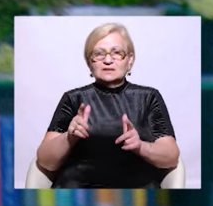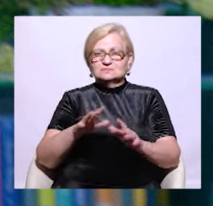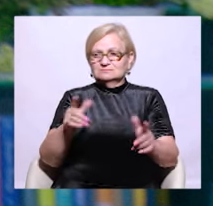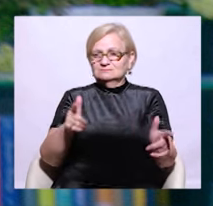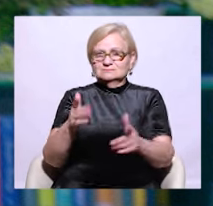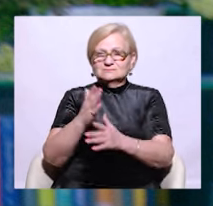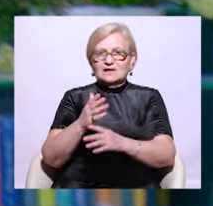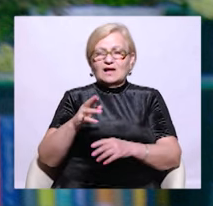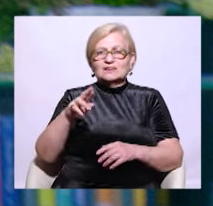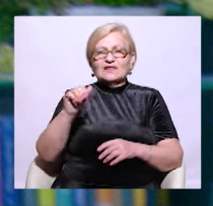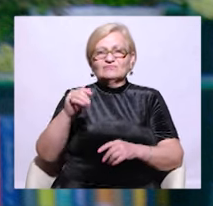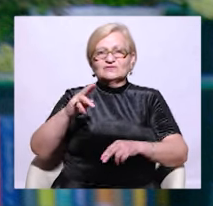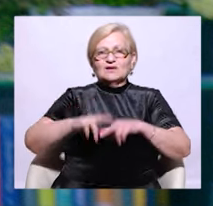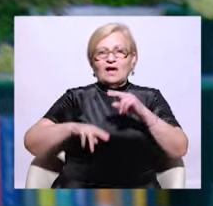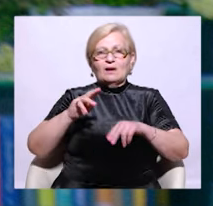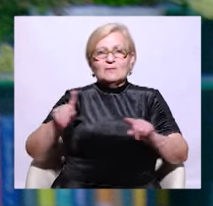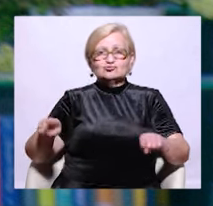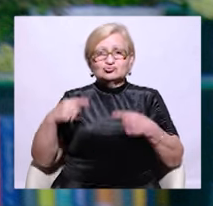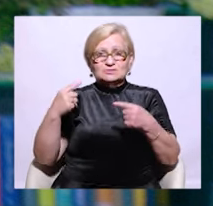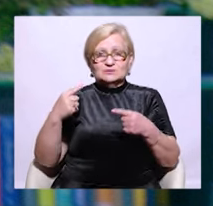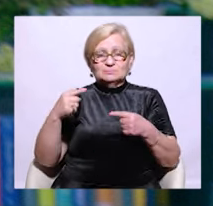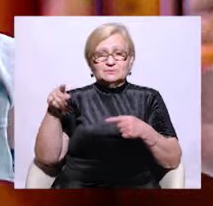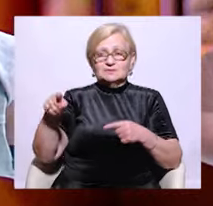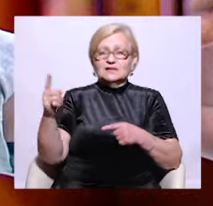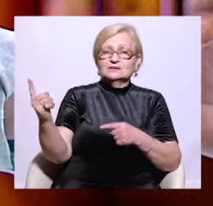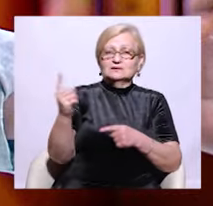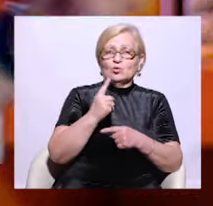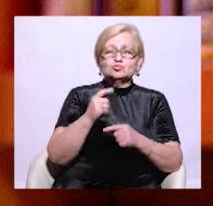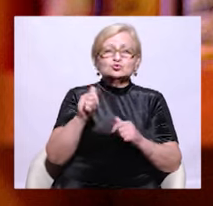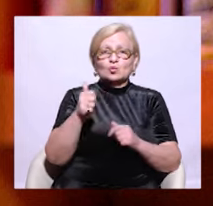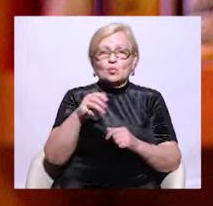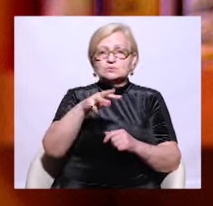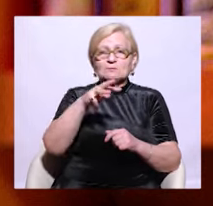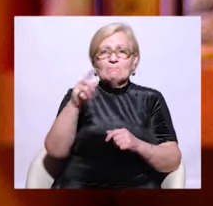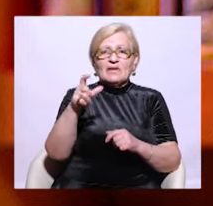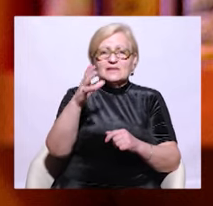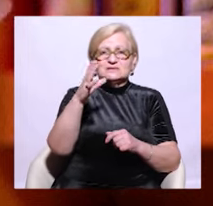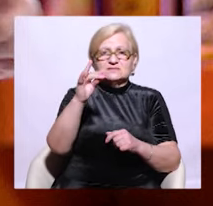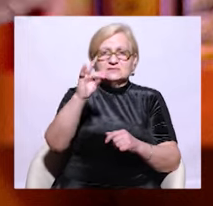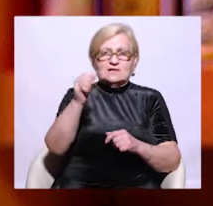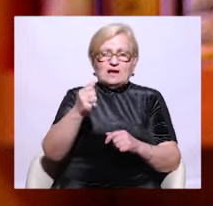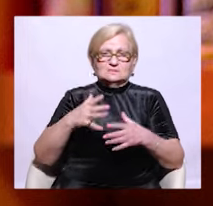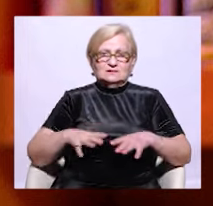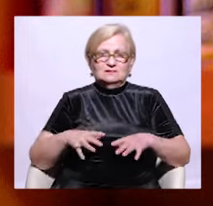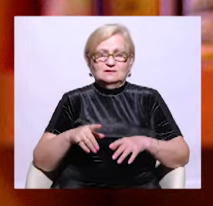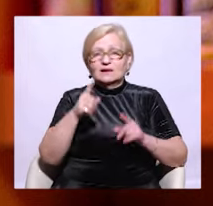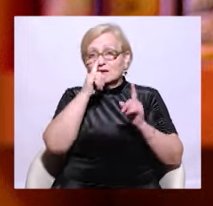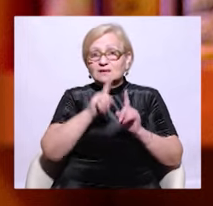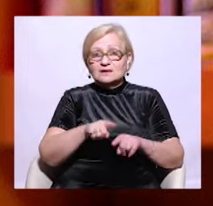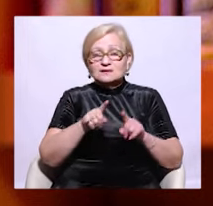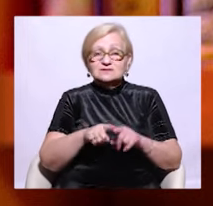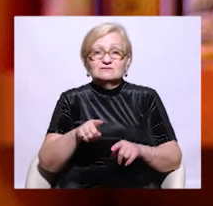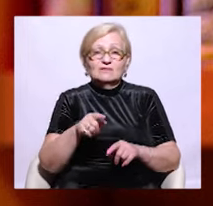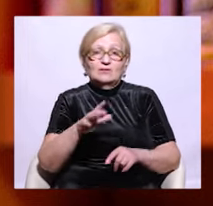რომელიც არის მესია საქართველოს ისტორიისა აი ამ პერიოდში. სწორედ იგივე ფუნქცია ჰქონდა,